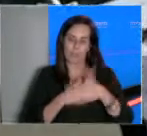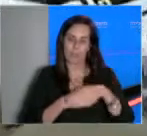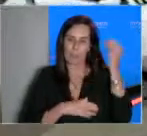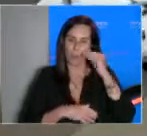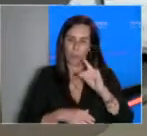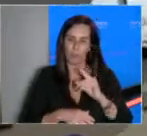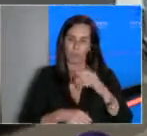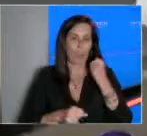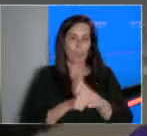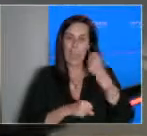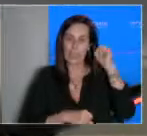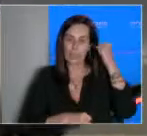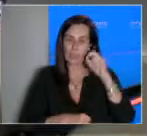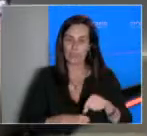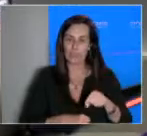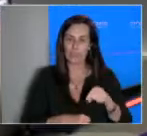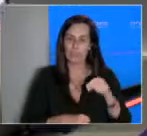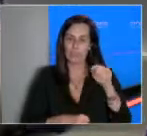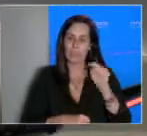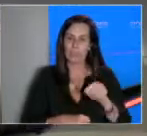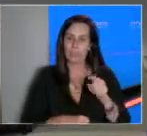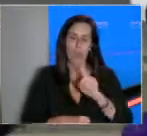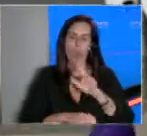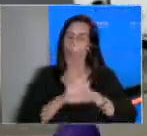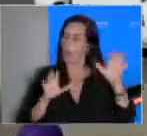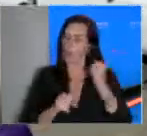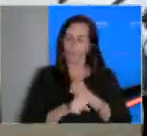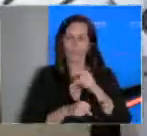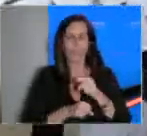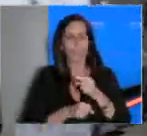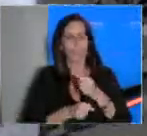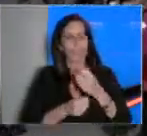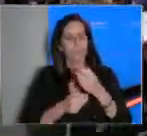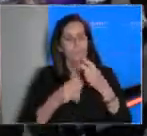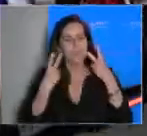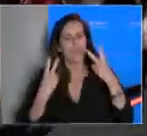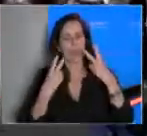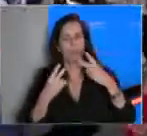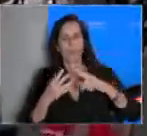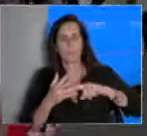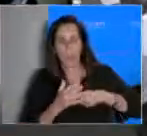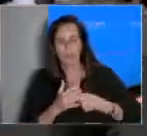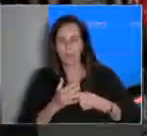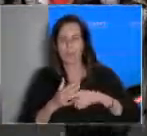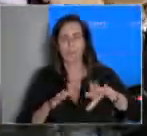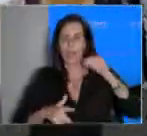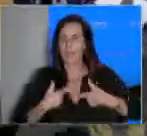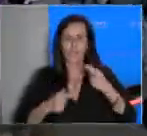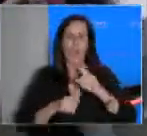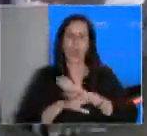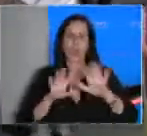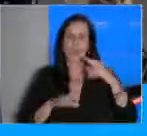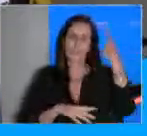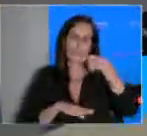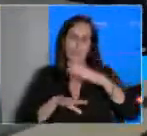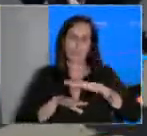ה-BA. תראה, עבודה סוציאלית, זה לא רק עבודה, זה שליחות, זה ייעוד, זה בחירת חיים, זה לא רק